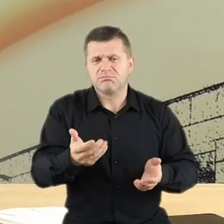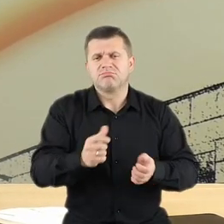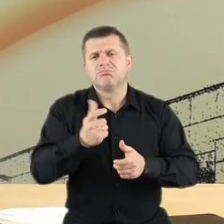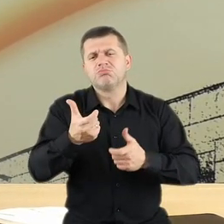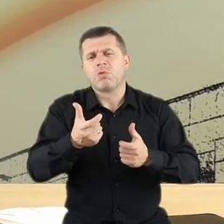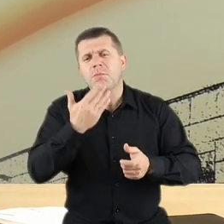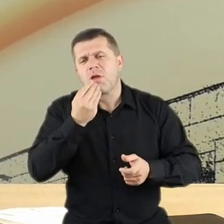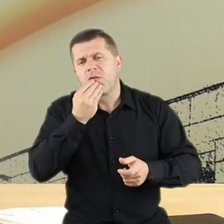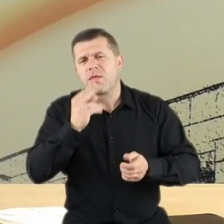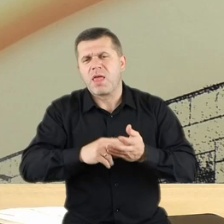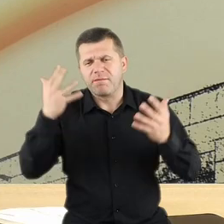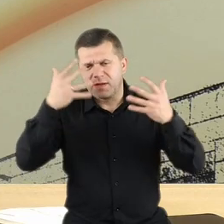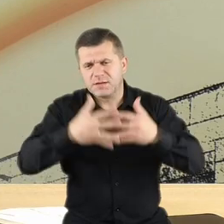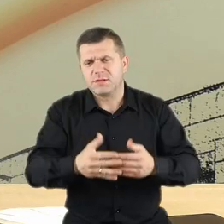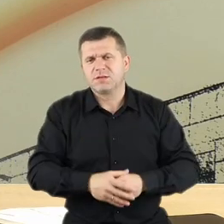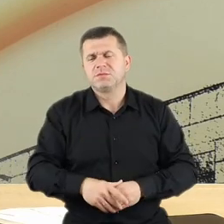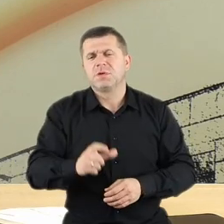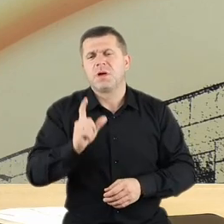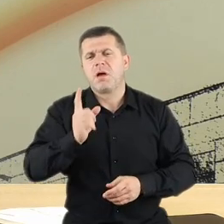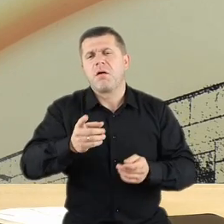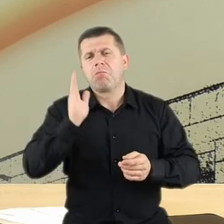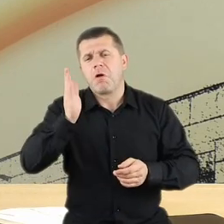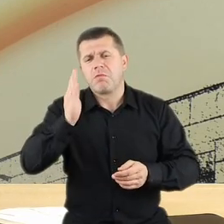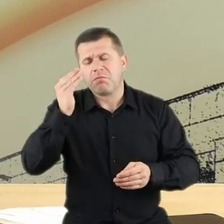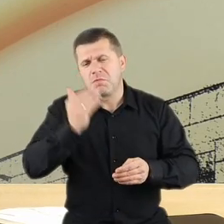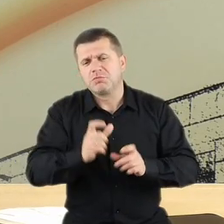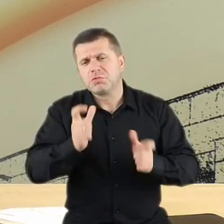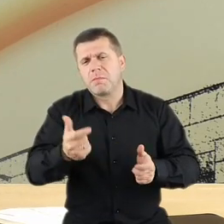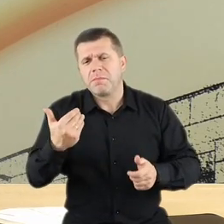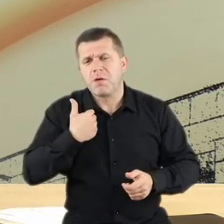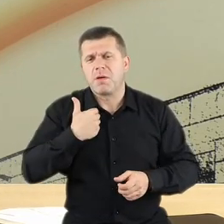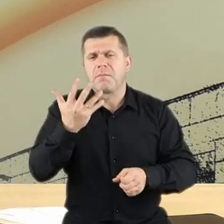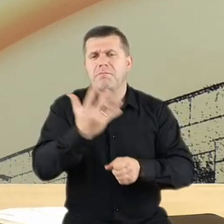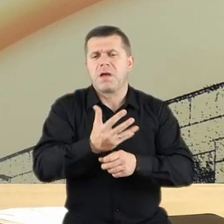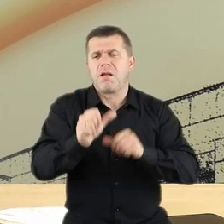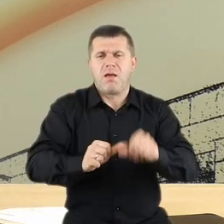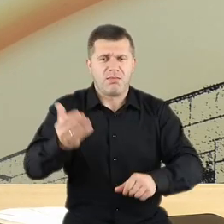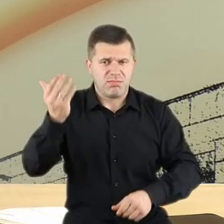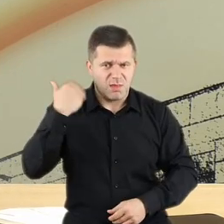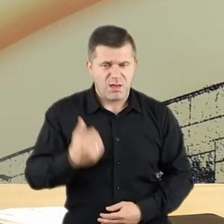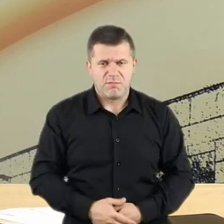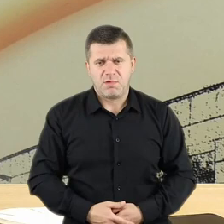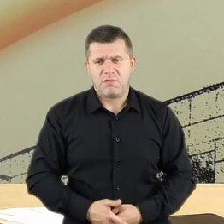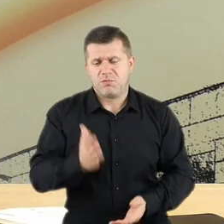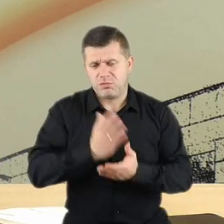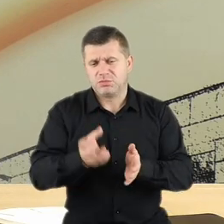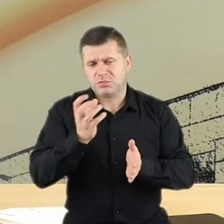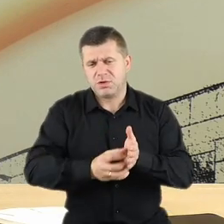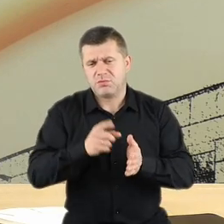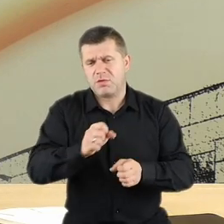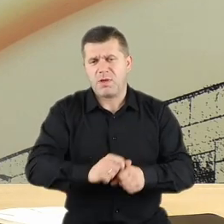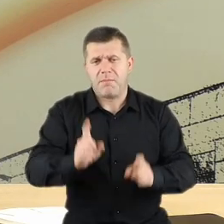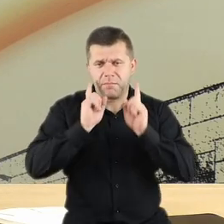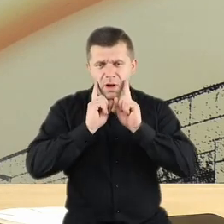co wczoraj od na wieczerzę a mocy co było 50 lat temu a już ci go dam wam za to